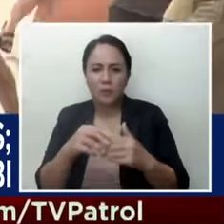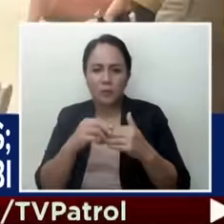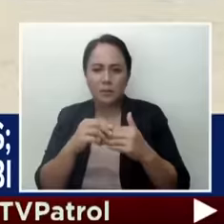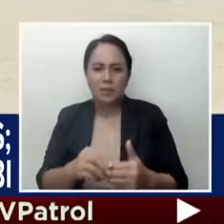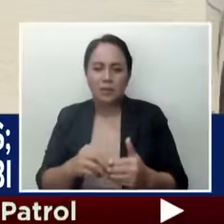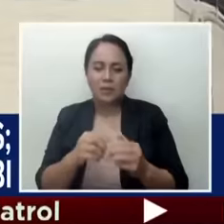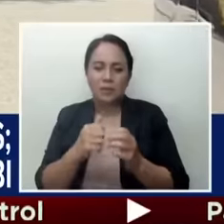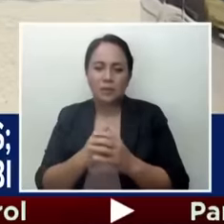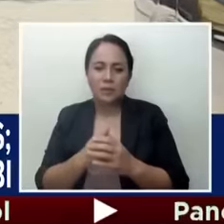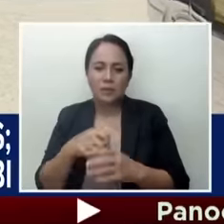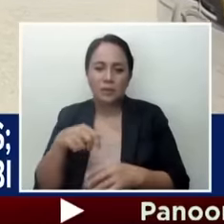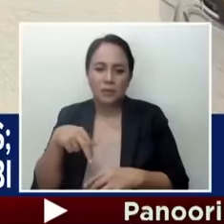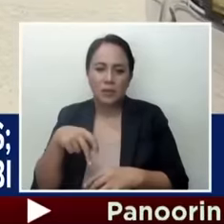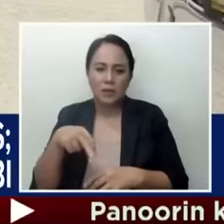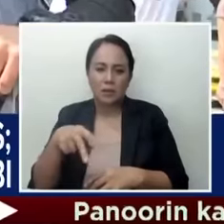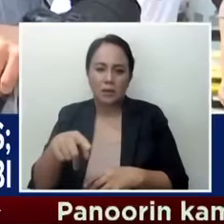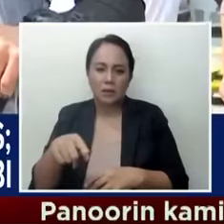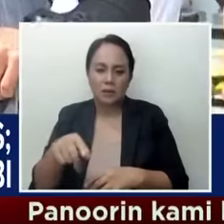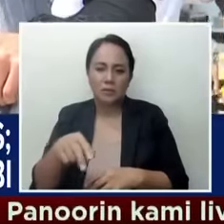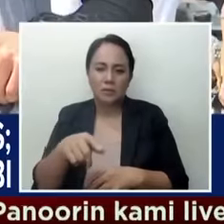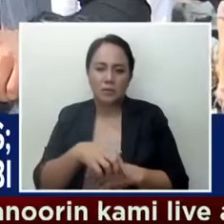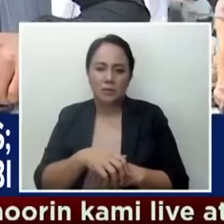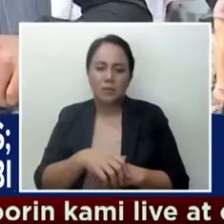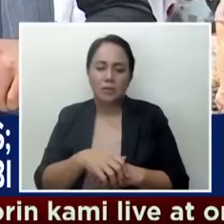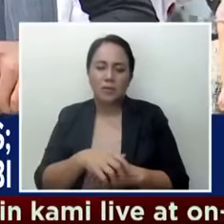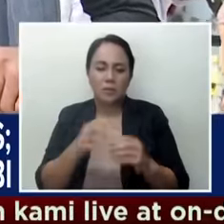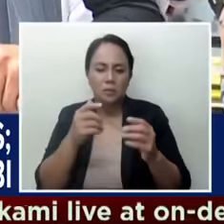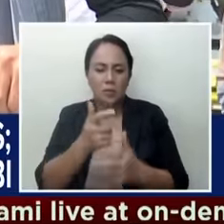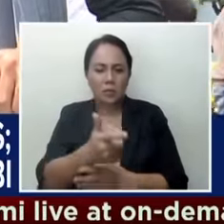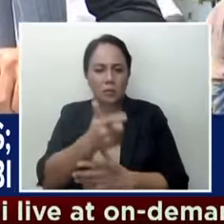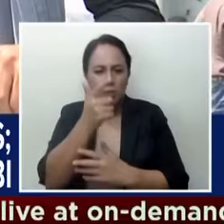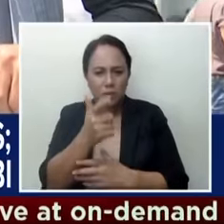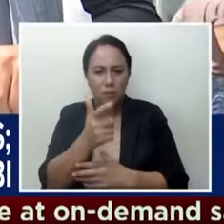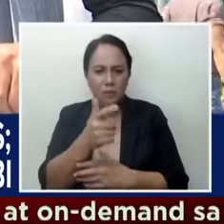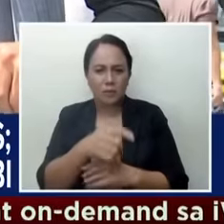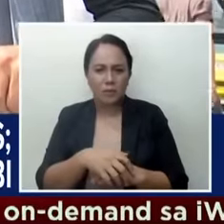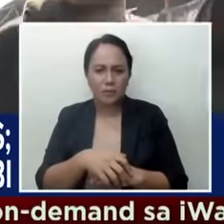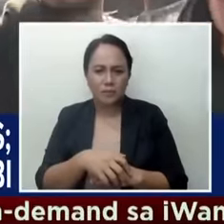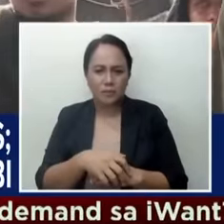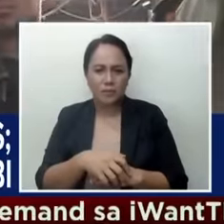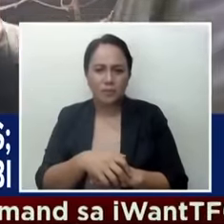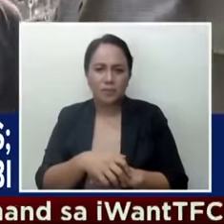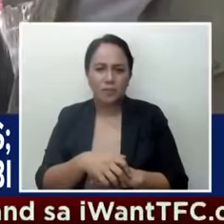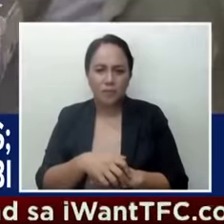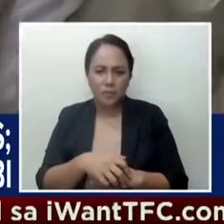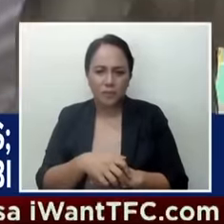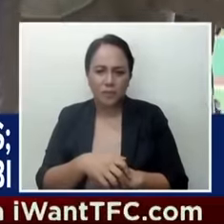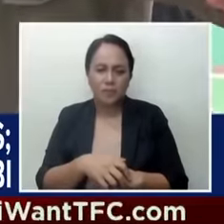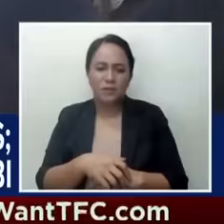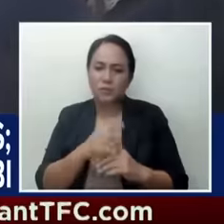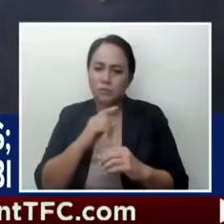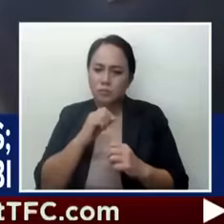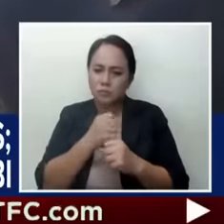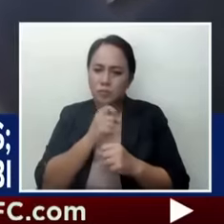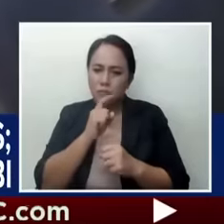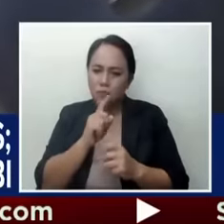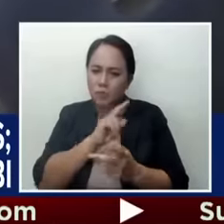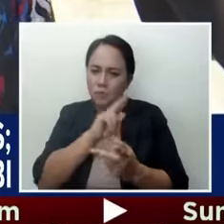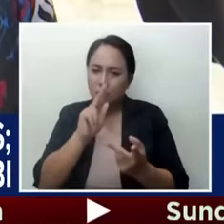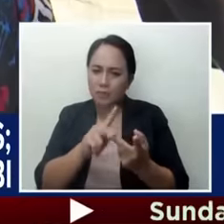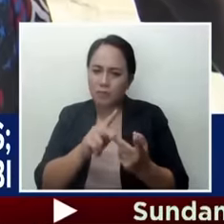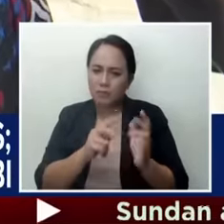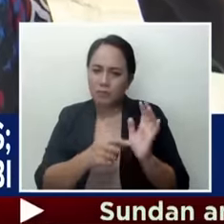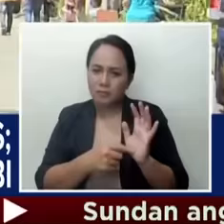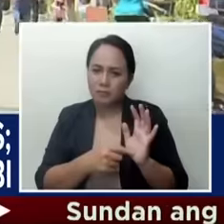sa lakad, pag-ikot ng katawan, tutok ng baril. Babaril sana siya. Sinisiguradong perfect ang shot sa